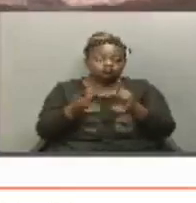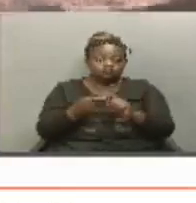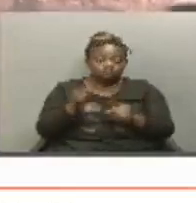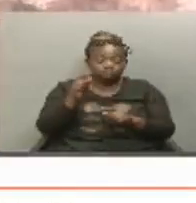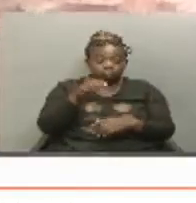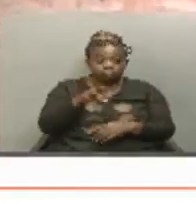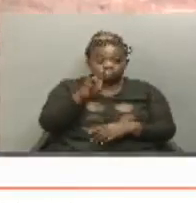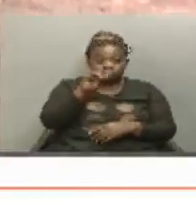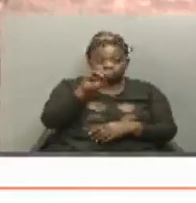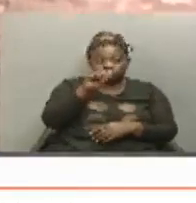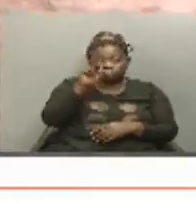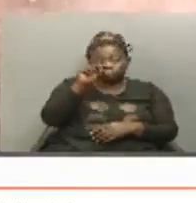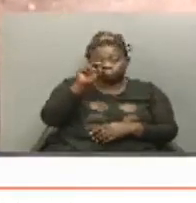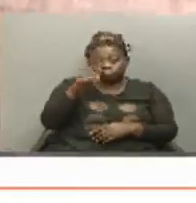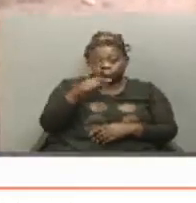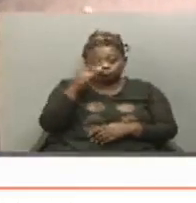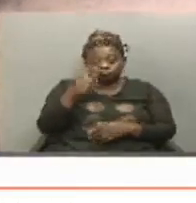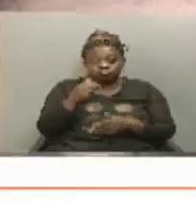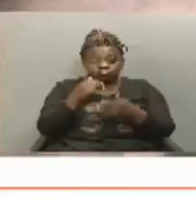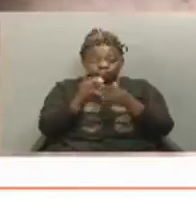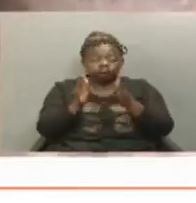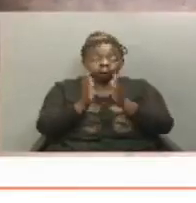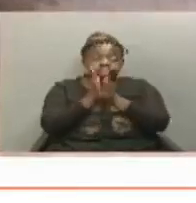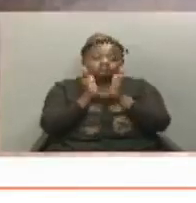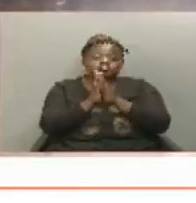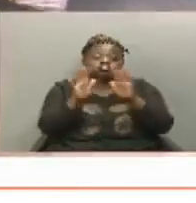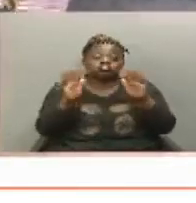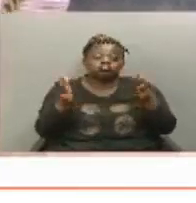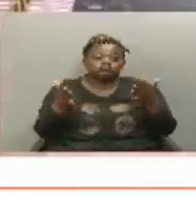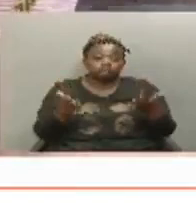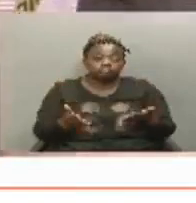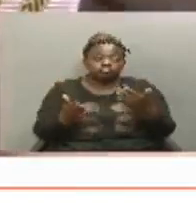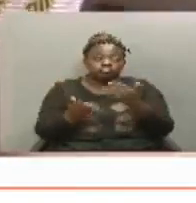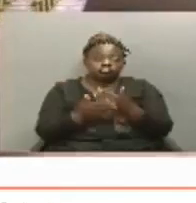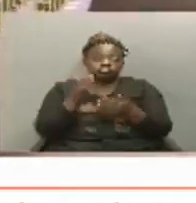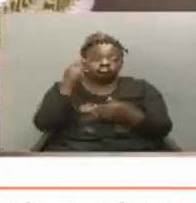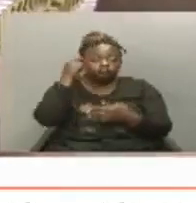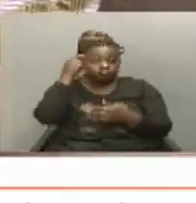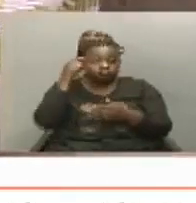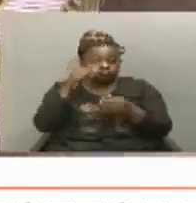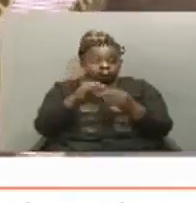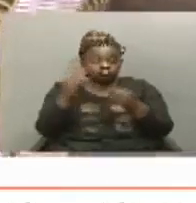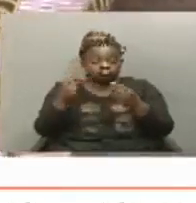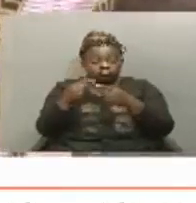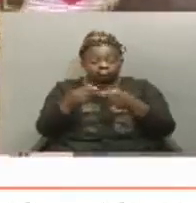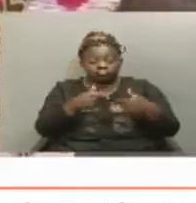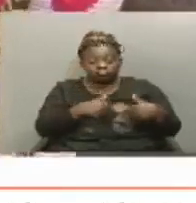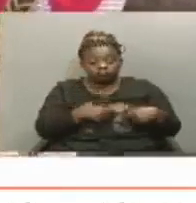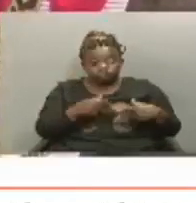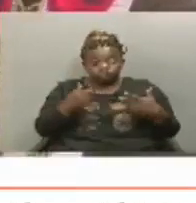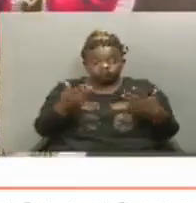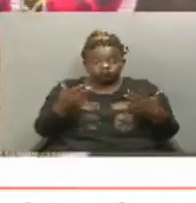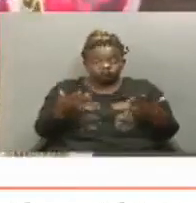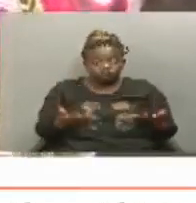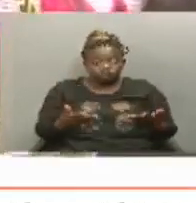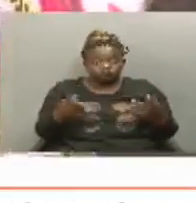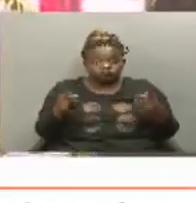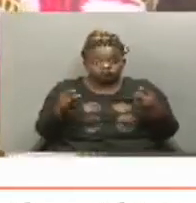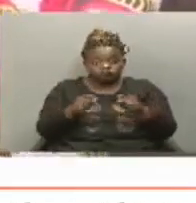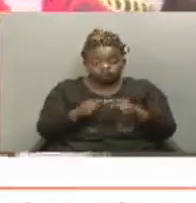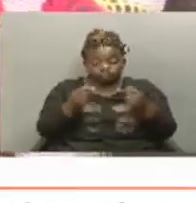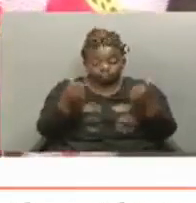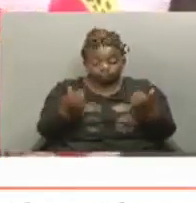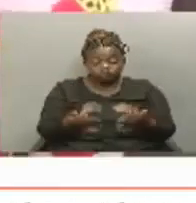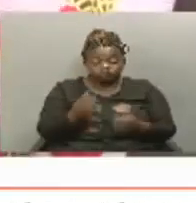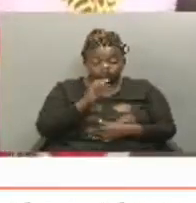alituha yamubudamya. Attottodde engeri omwana gy'azzaamu ndwaliriramu kyokka nga muganzi w'ono yanyeenya mutanka ng'enjogera y'ennaku